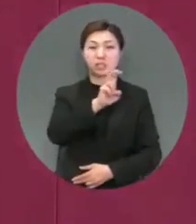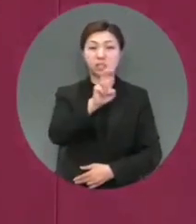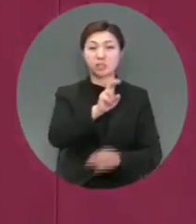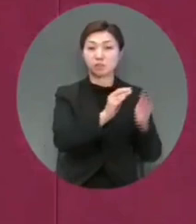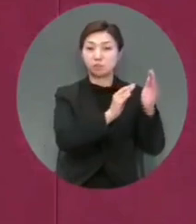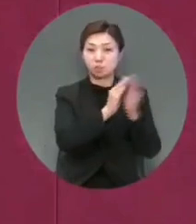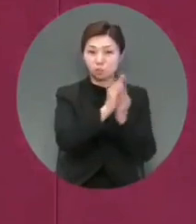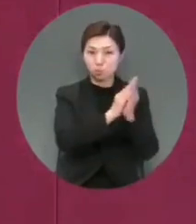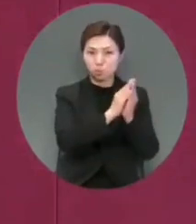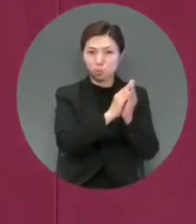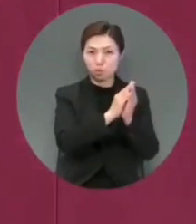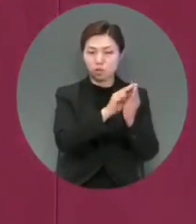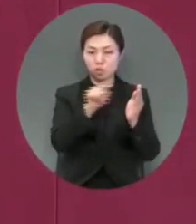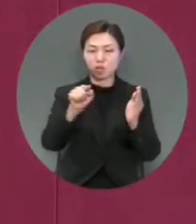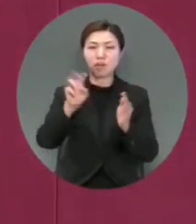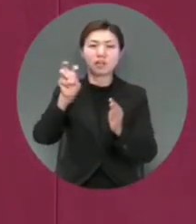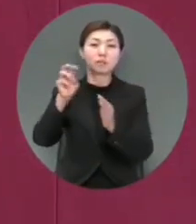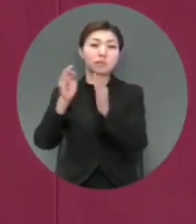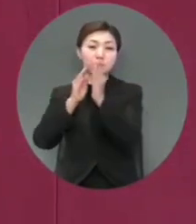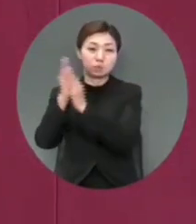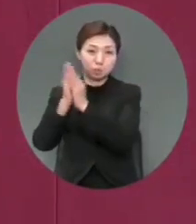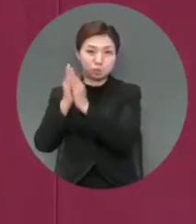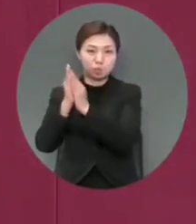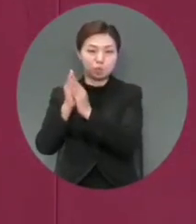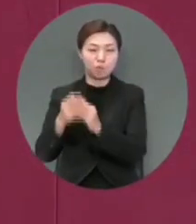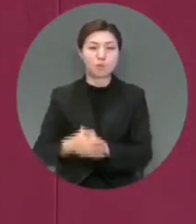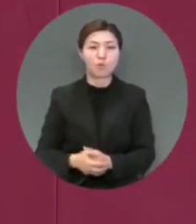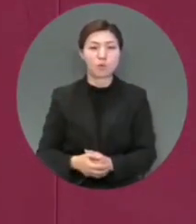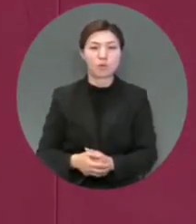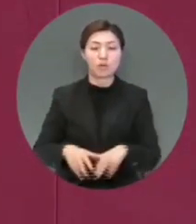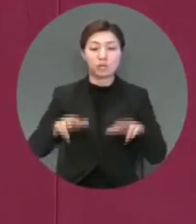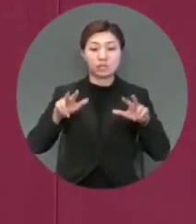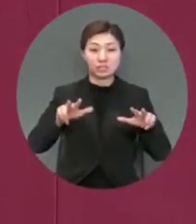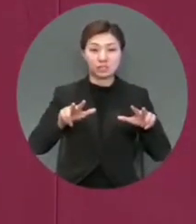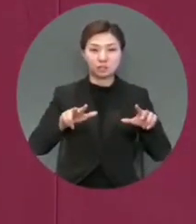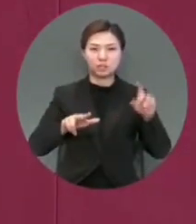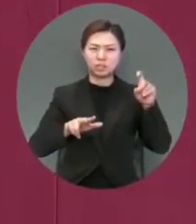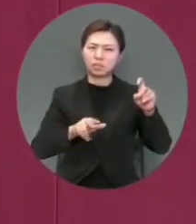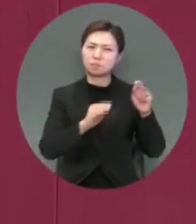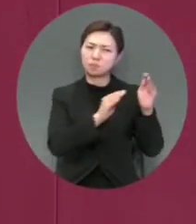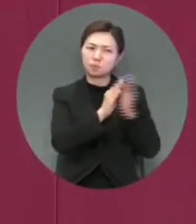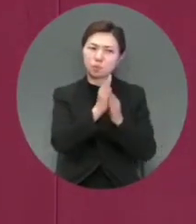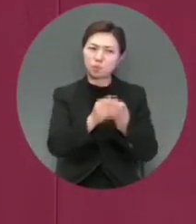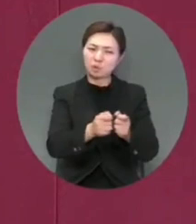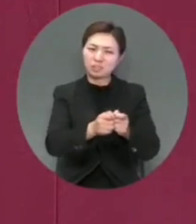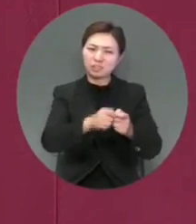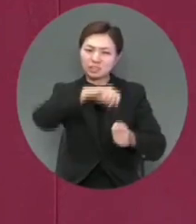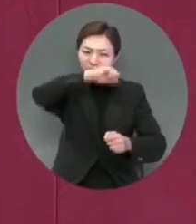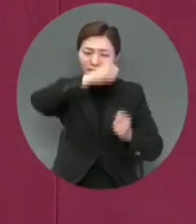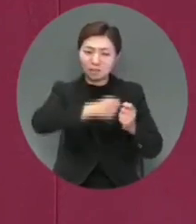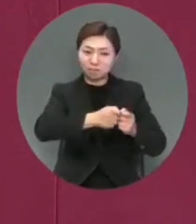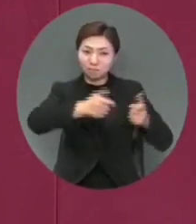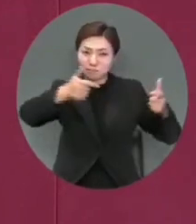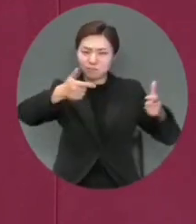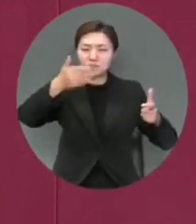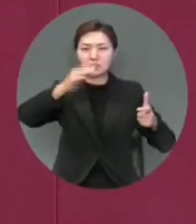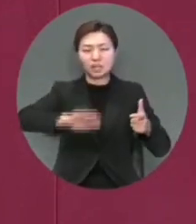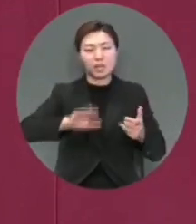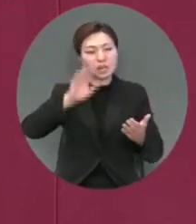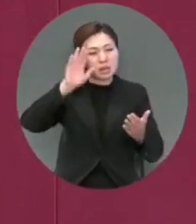원까지 양적으로는 10조 원이나 대폭 증가하였으나 미래 성장 동력 창출을